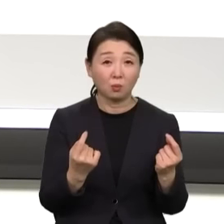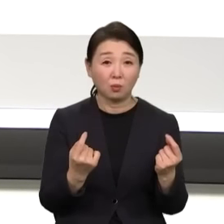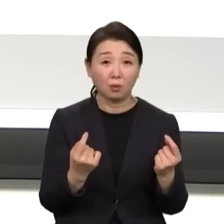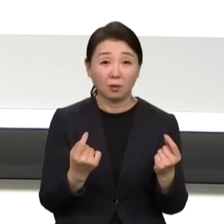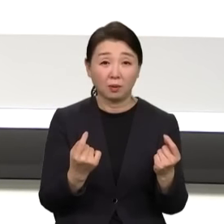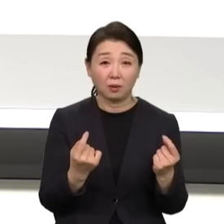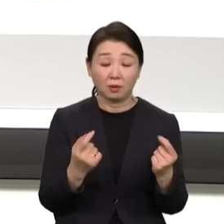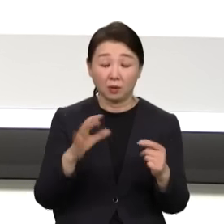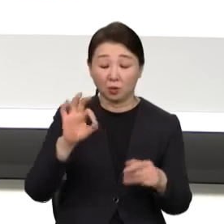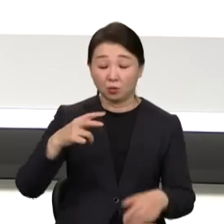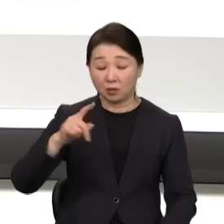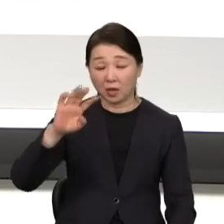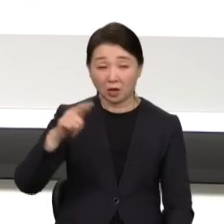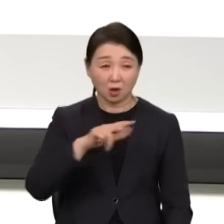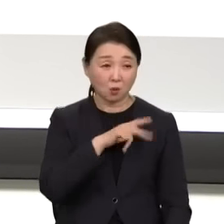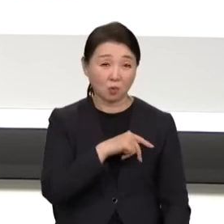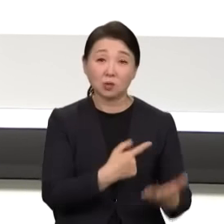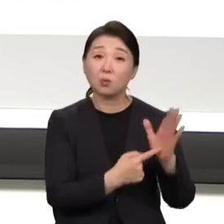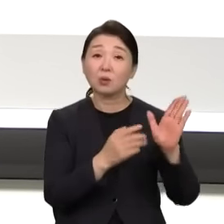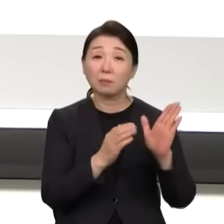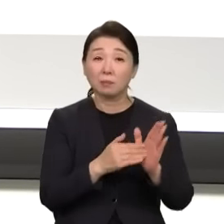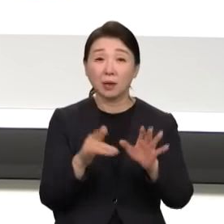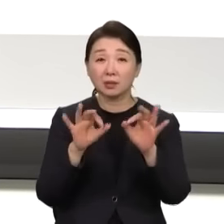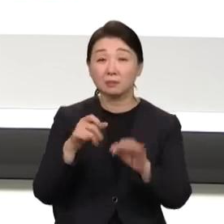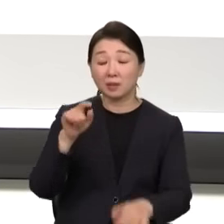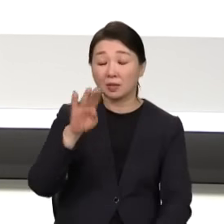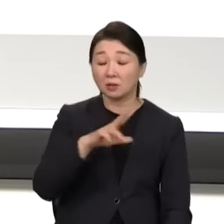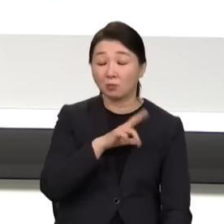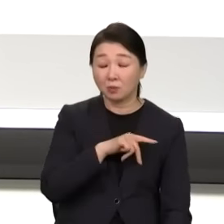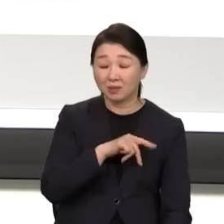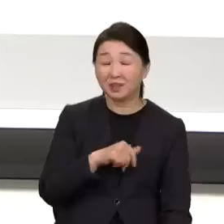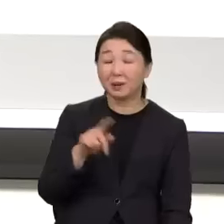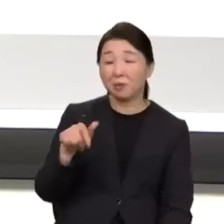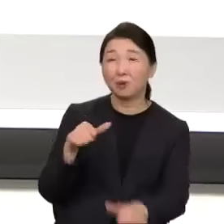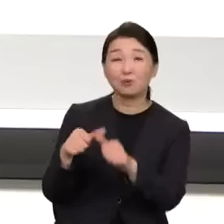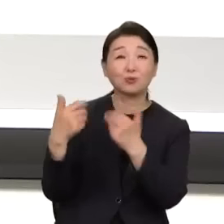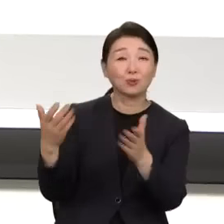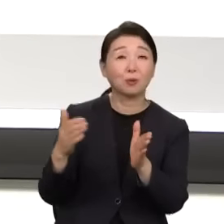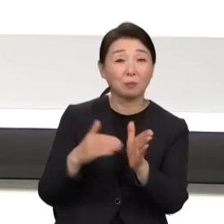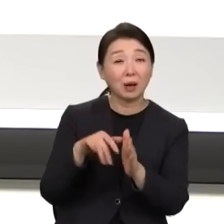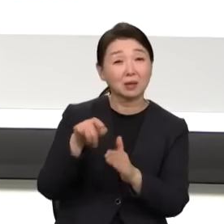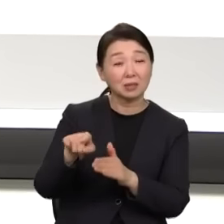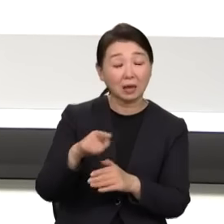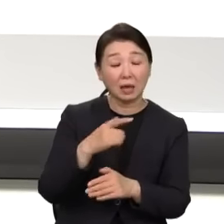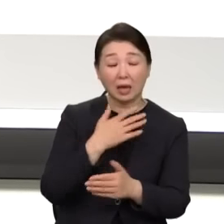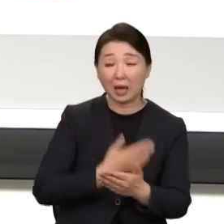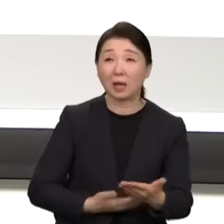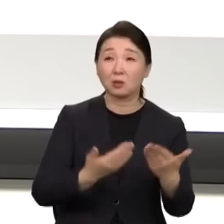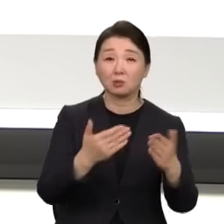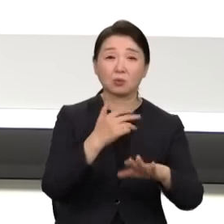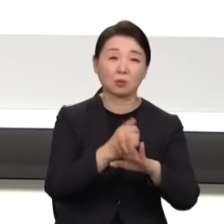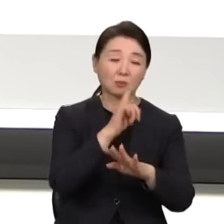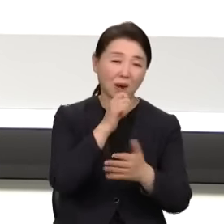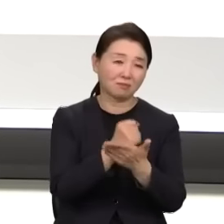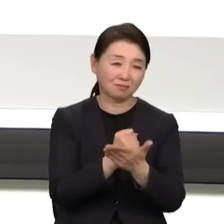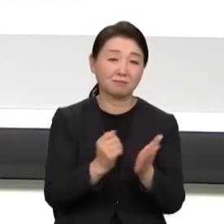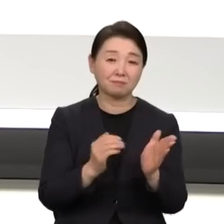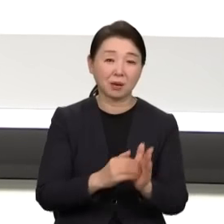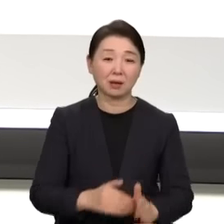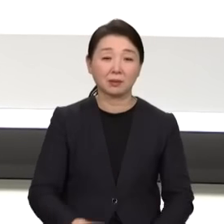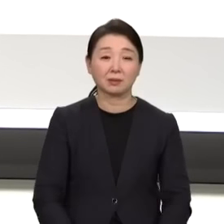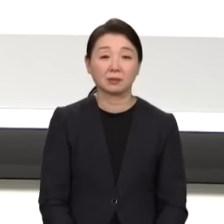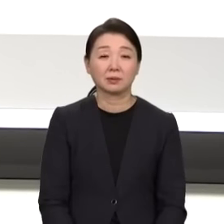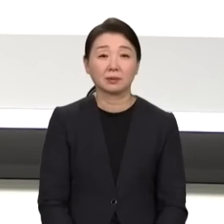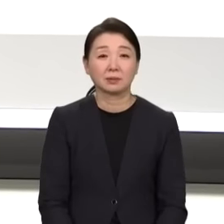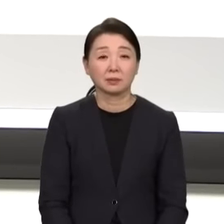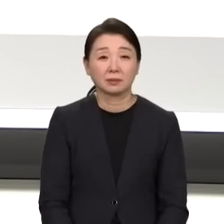특히 그 윤상현 의원이 공개를 했었죠 김재섭 의원에게 뭐 해줬다는 이름바 충고 그런 것 지금 알려지면서 더 논란 더 비난의 화살이